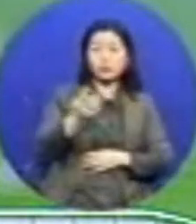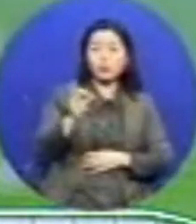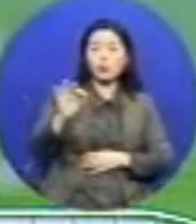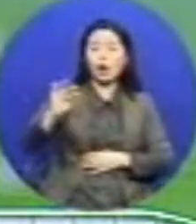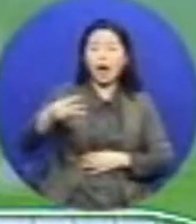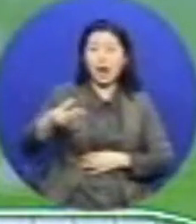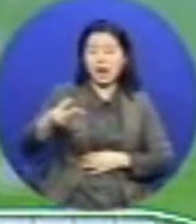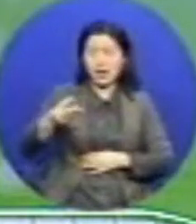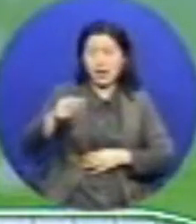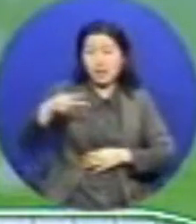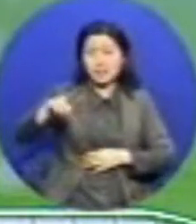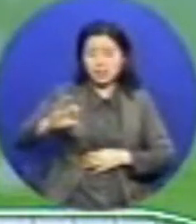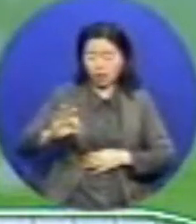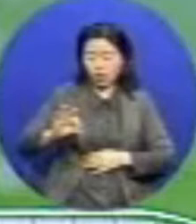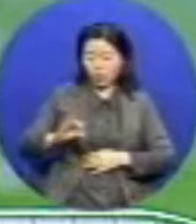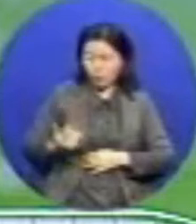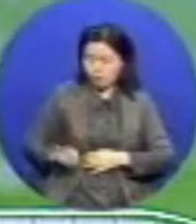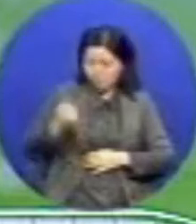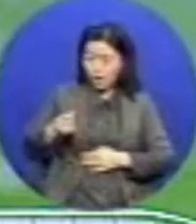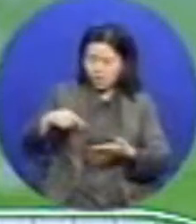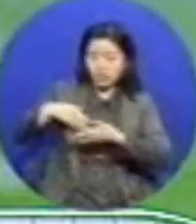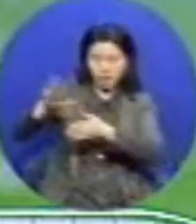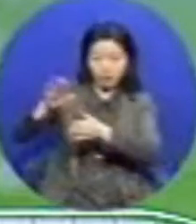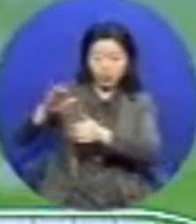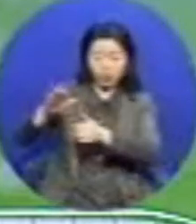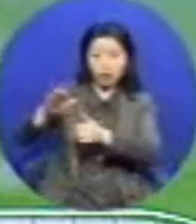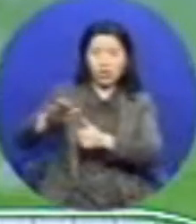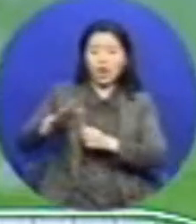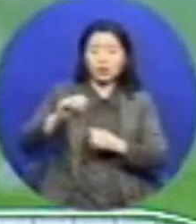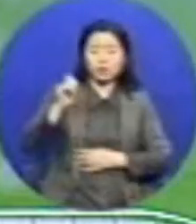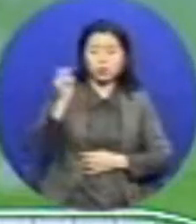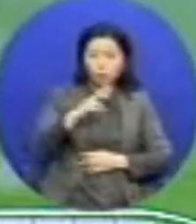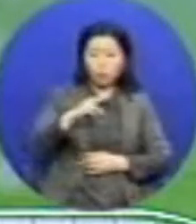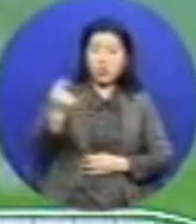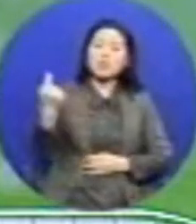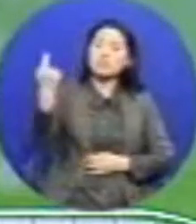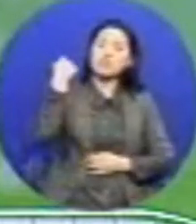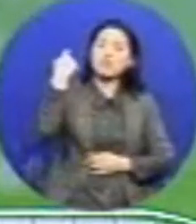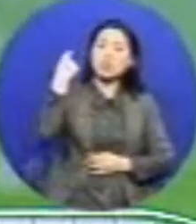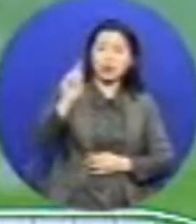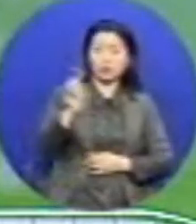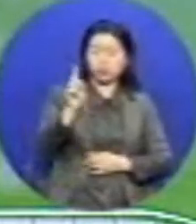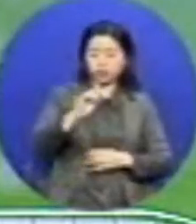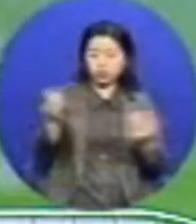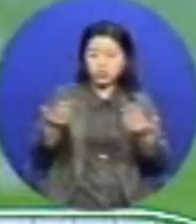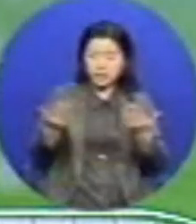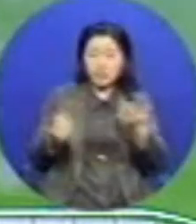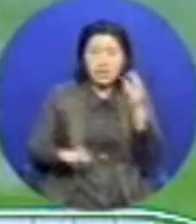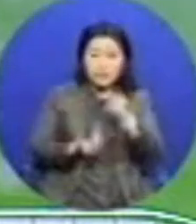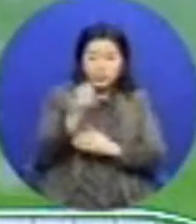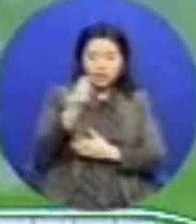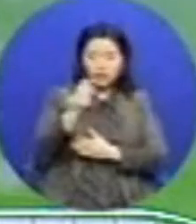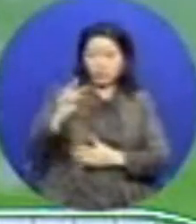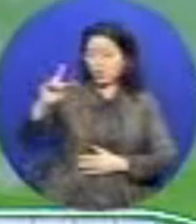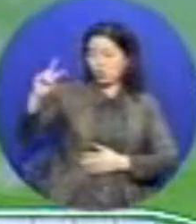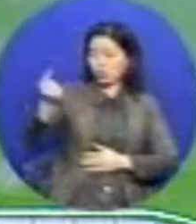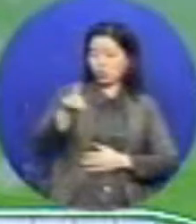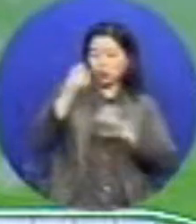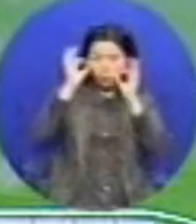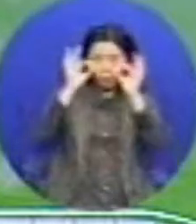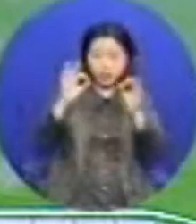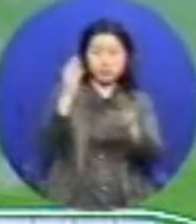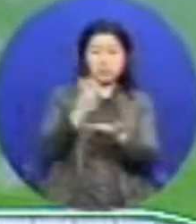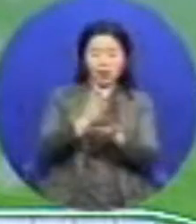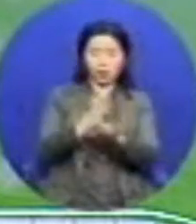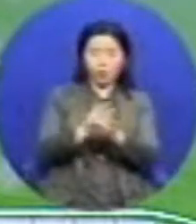들어가라 그 대신에 뒤에 무슨 일이 일어나든 지 돌아볼 여유도 없으니 한걸음에 달려갈